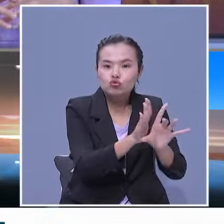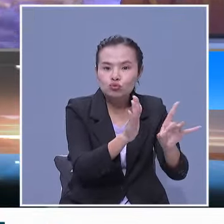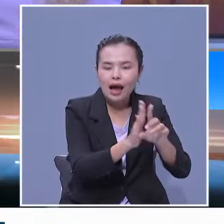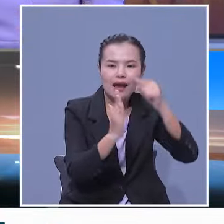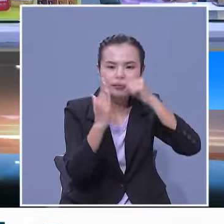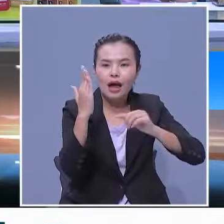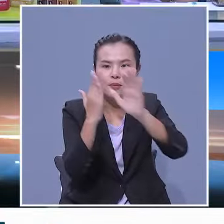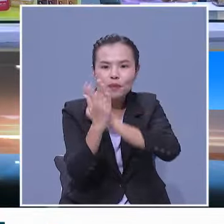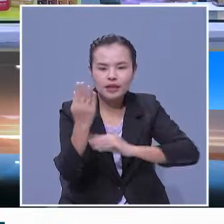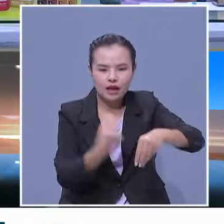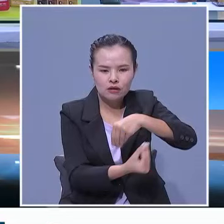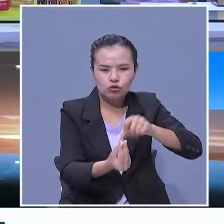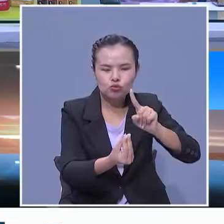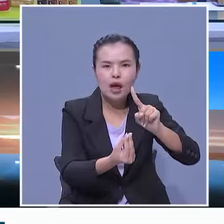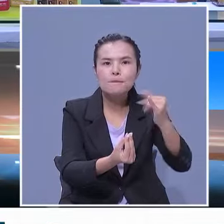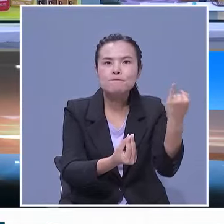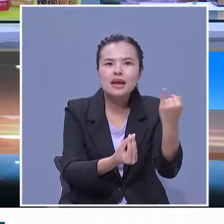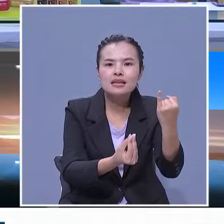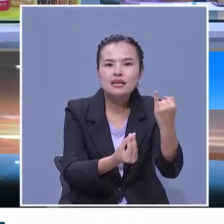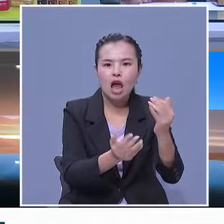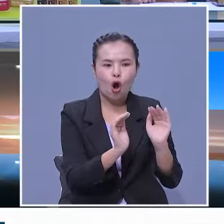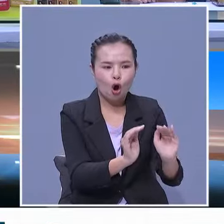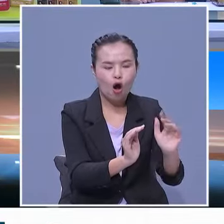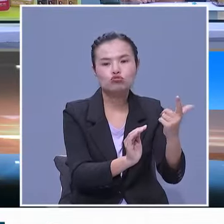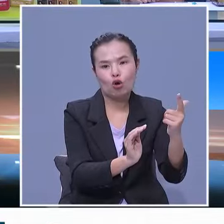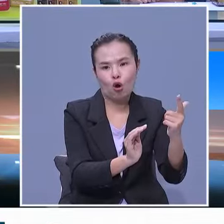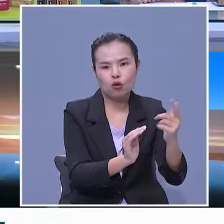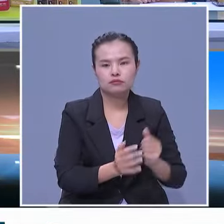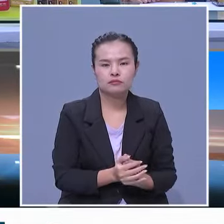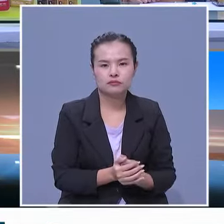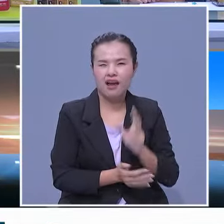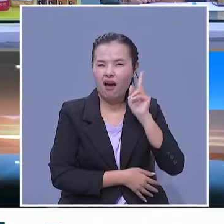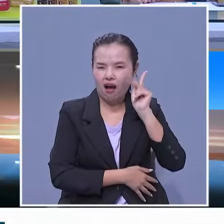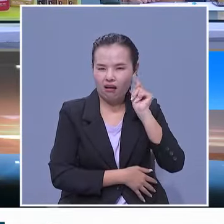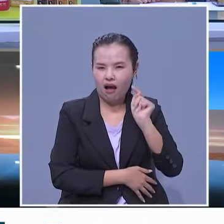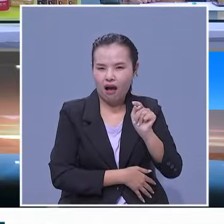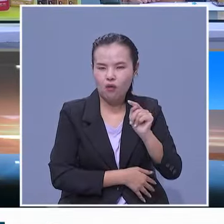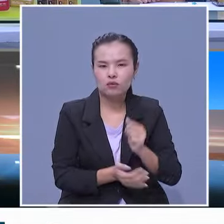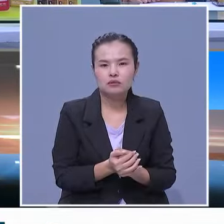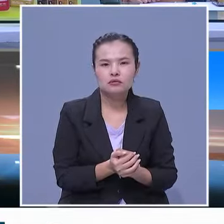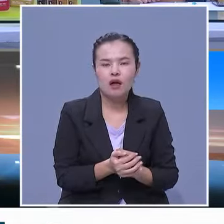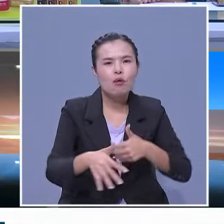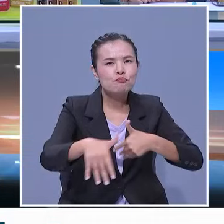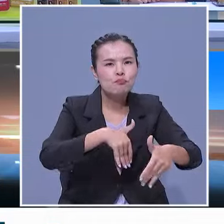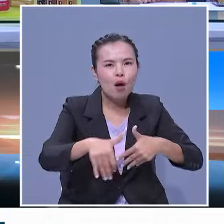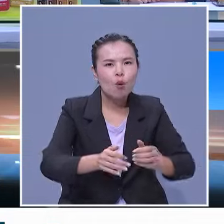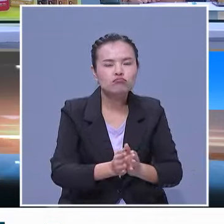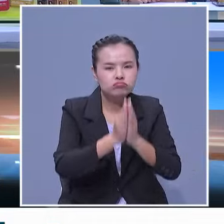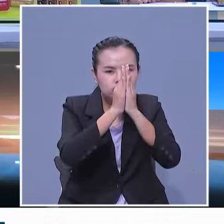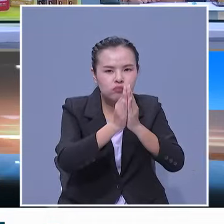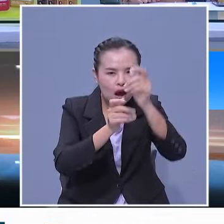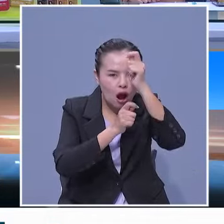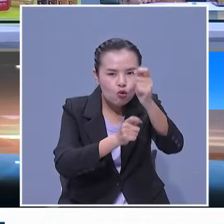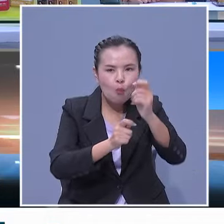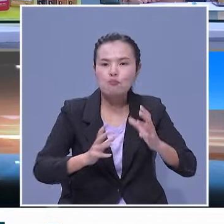สมมุติว่าเราเศรษฐกิจไไม่ดีจริงๆก็ยังมีเงินคงคลังอยู่ทองคงคลังอยู่นี่พอมีกระแสข่าวเรื่องนี้บรรดาศิษย์ลงตามหาบออกมาคัดค้านกันแล้วนะครับ